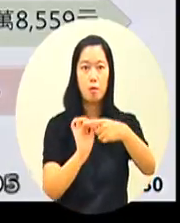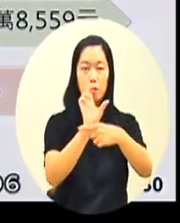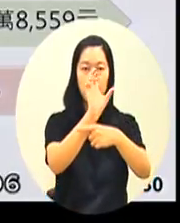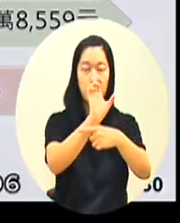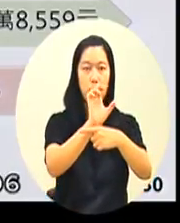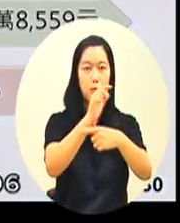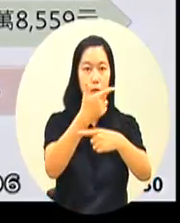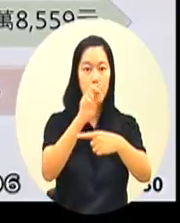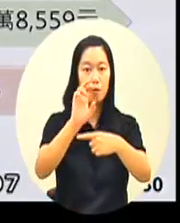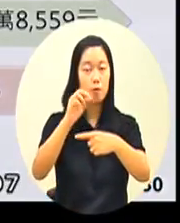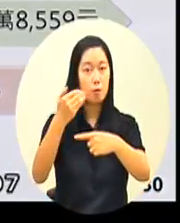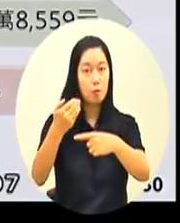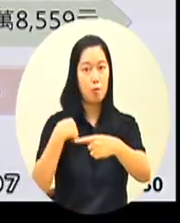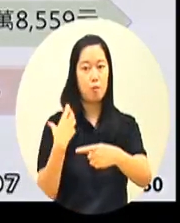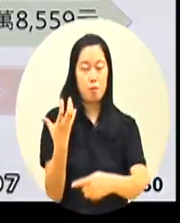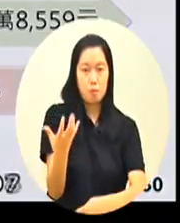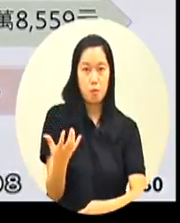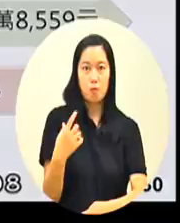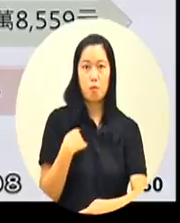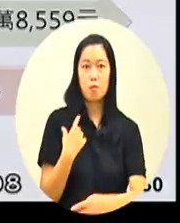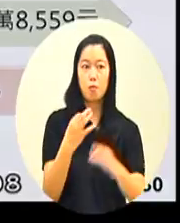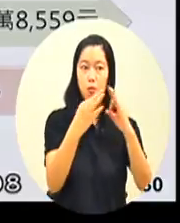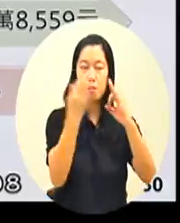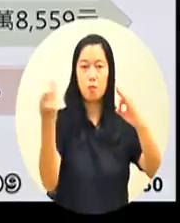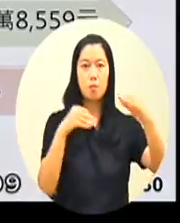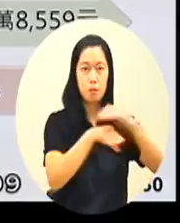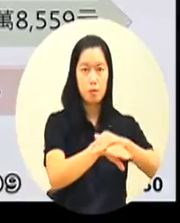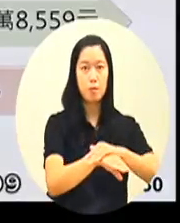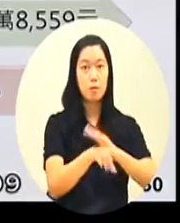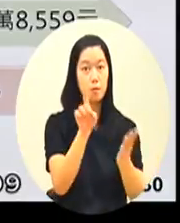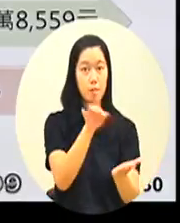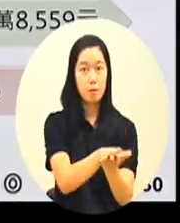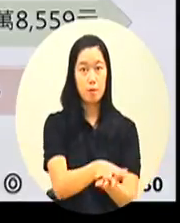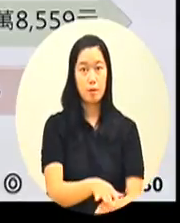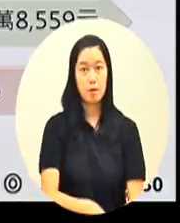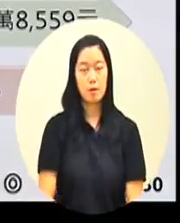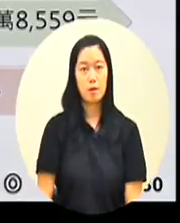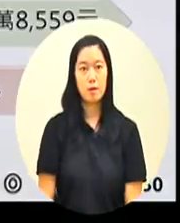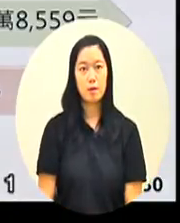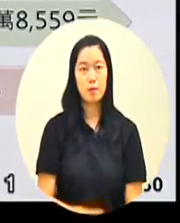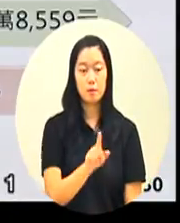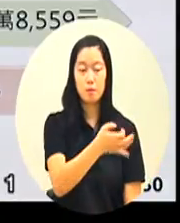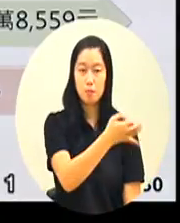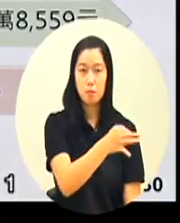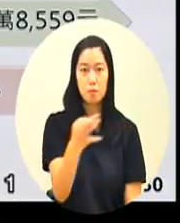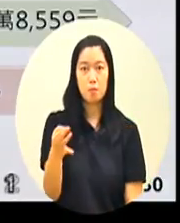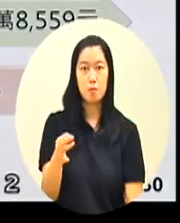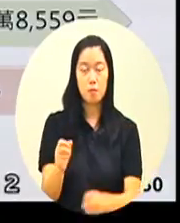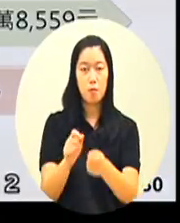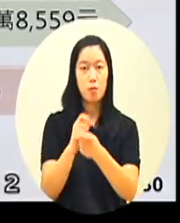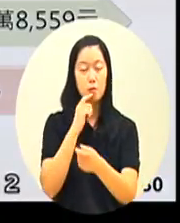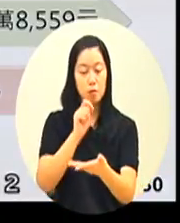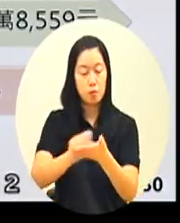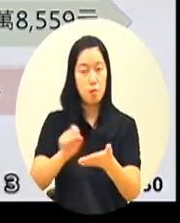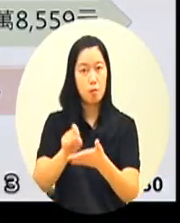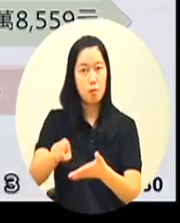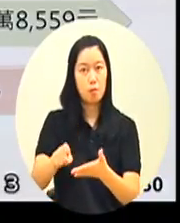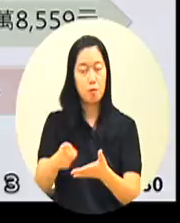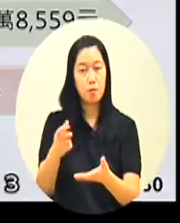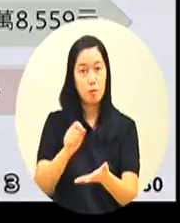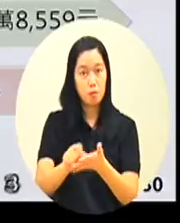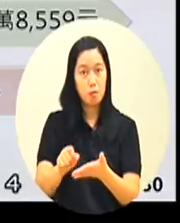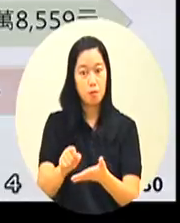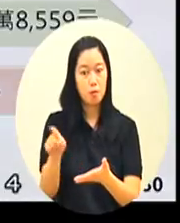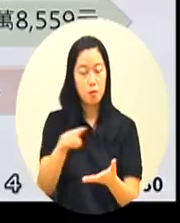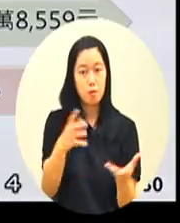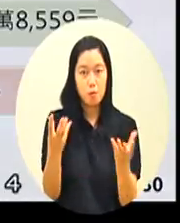96.79%，就大部分我们都直接拨入他们的账号，这来领现金跟支票的这比例就不高了，所